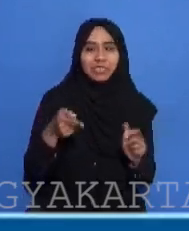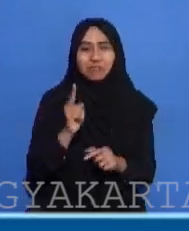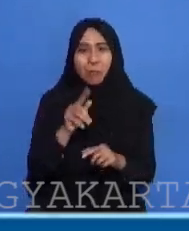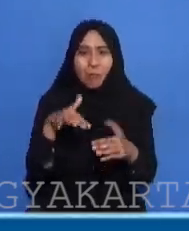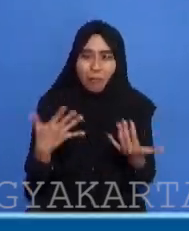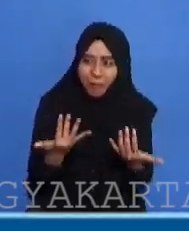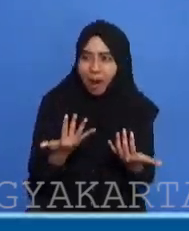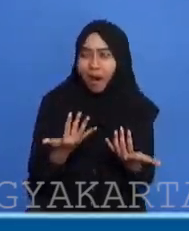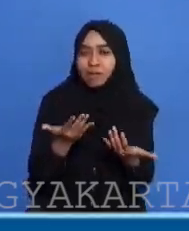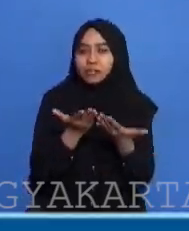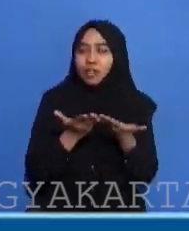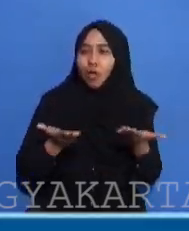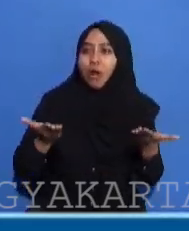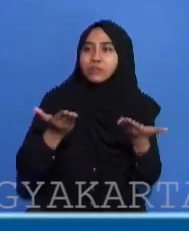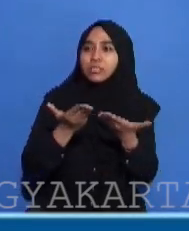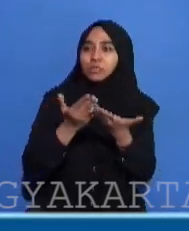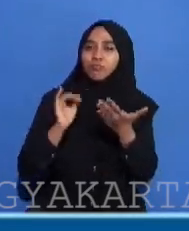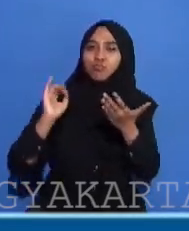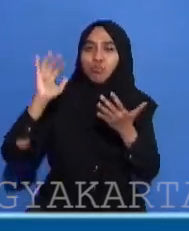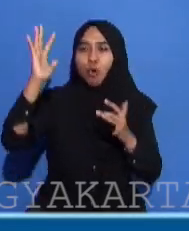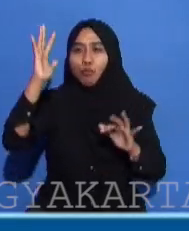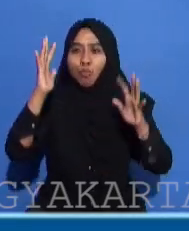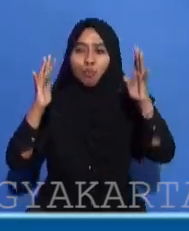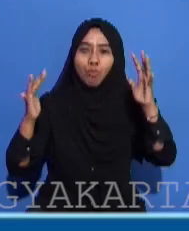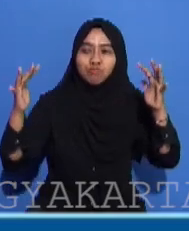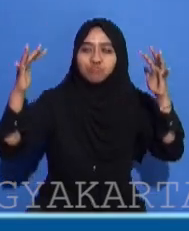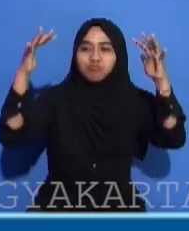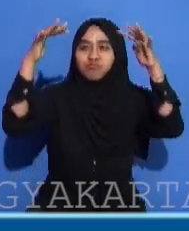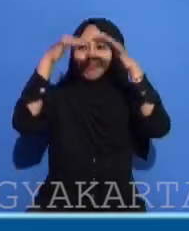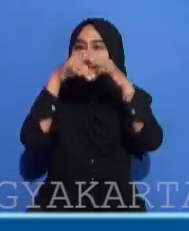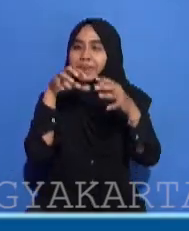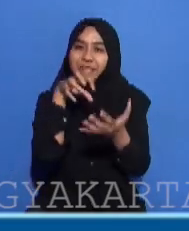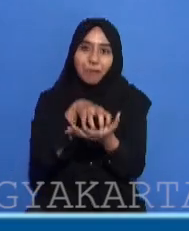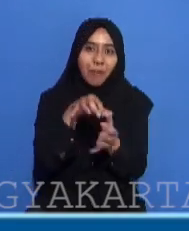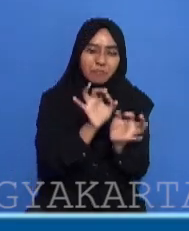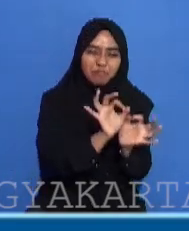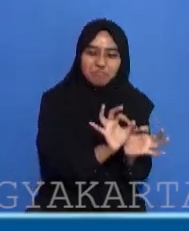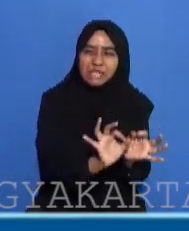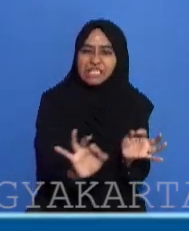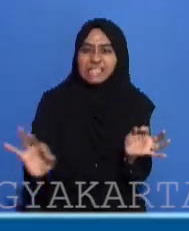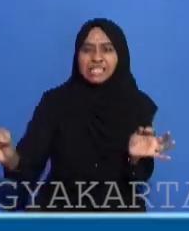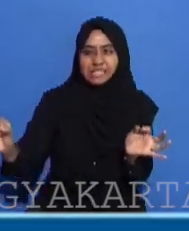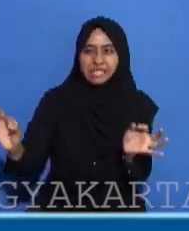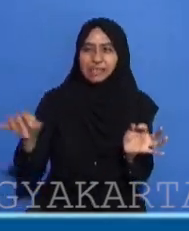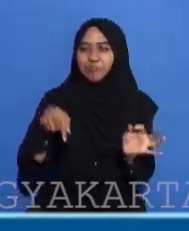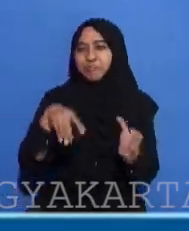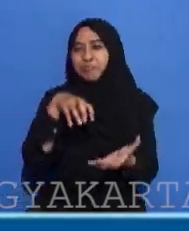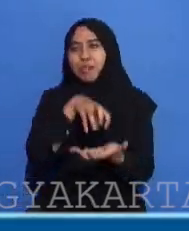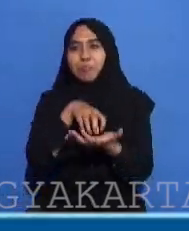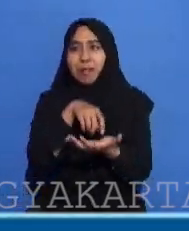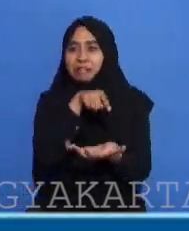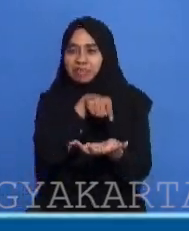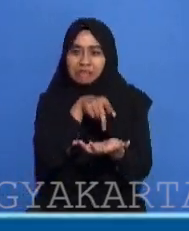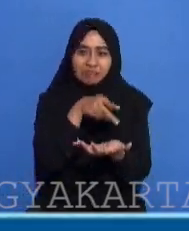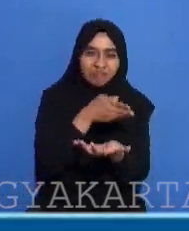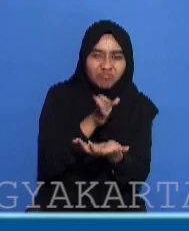edum kathah taneman cemaranipun papan menika ugi resik. Pramila ugi mboten maiben sinaosa papanipun ugi radi mlebet,